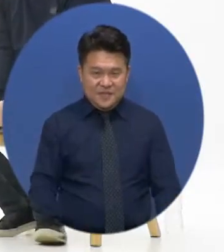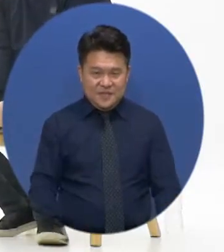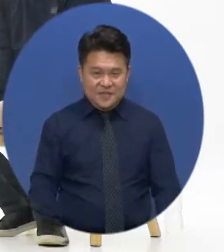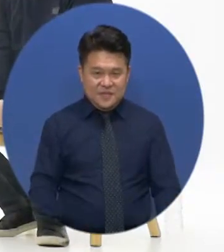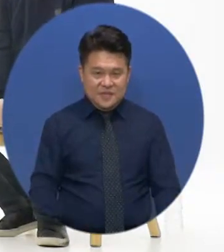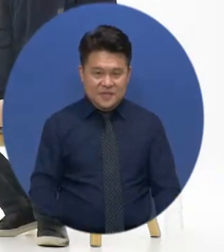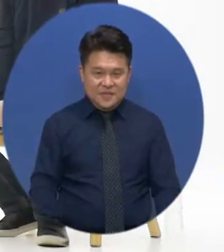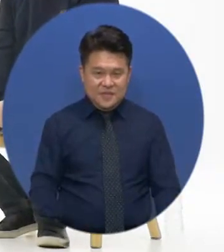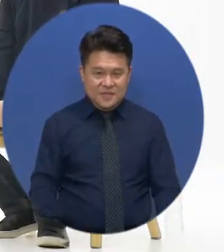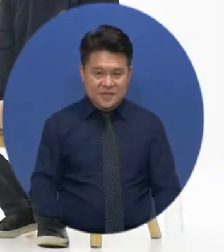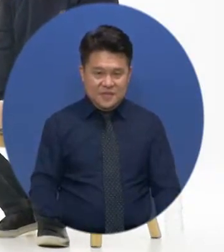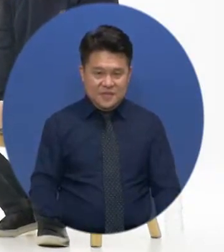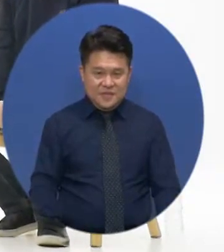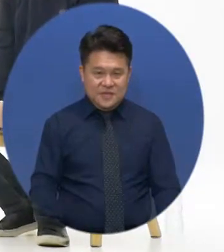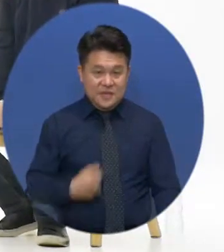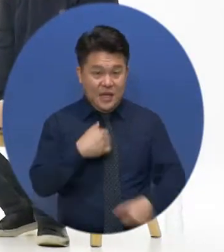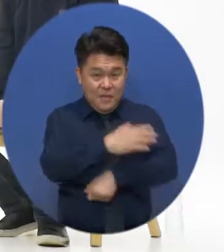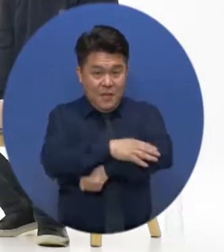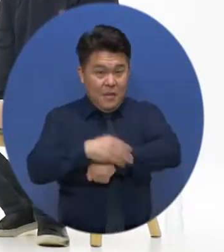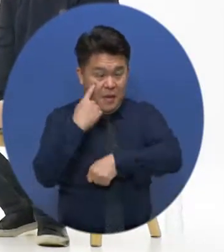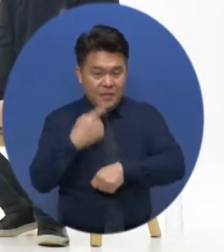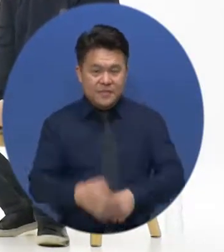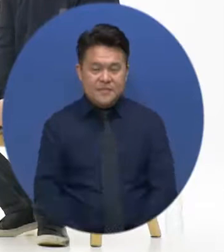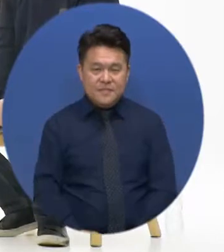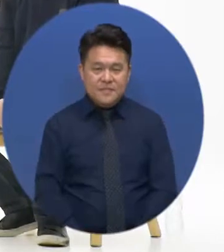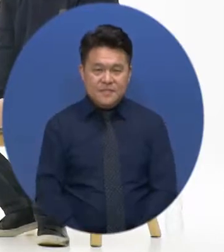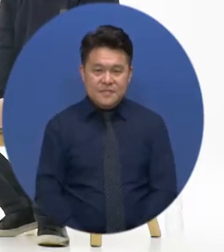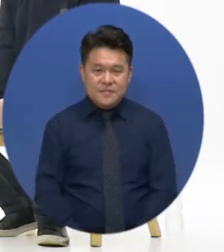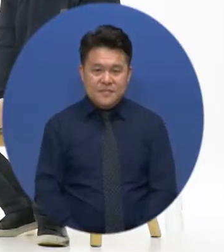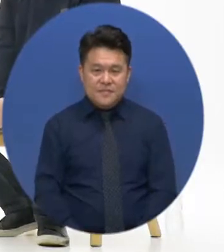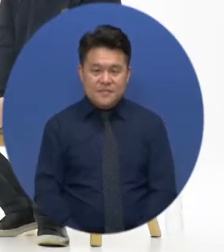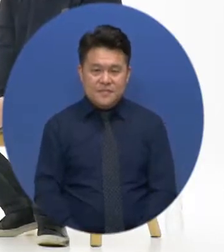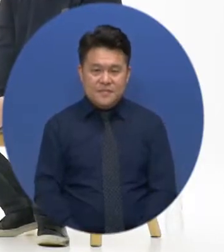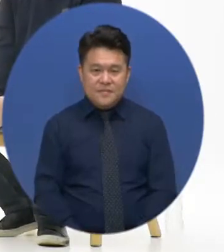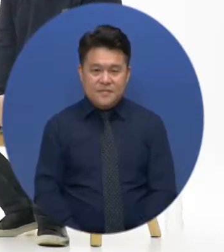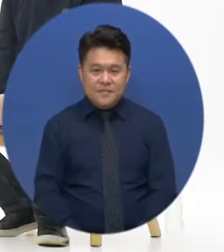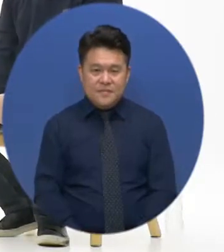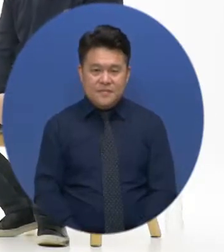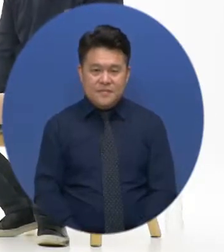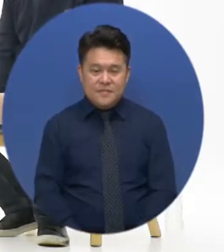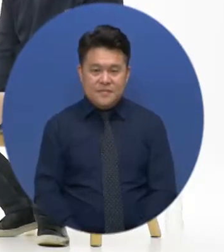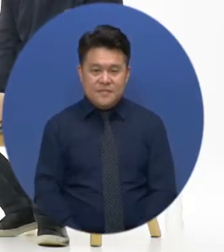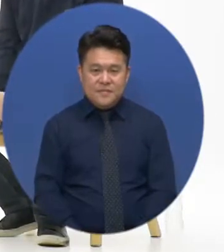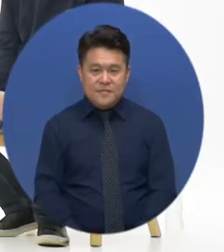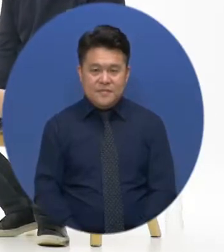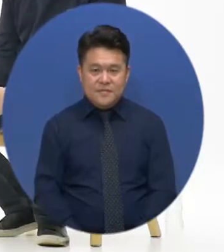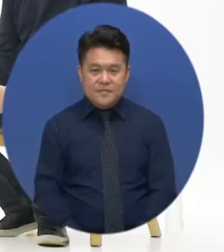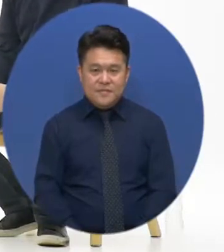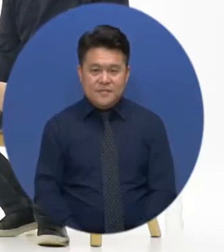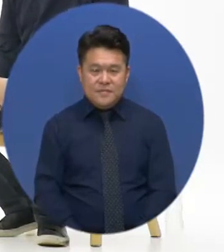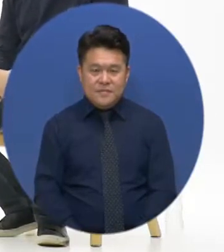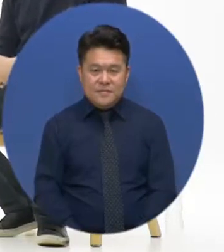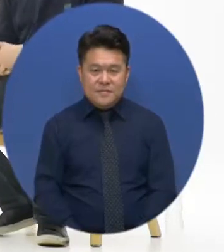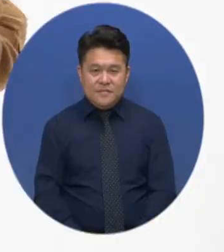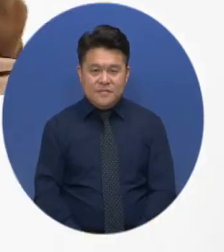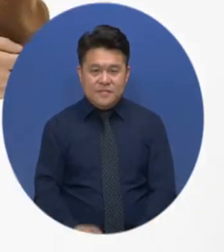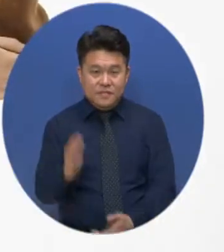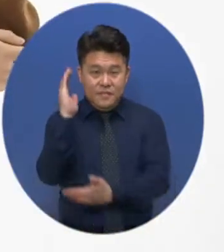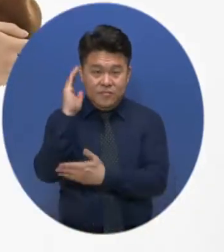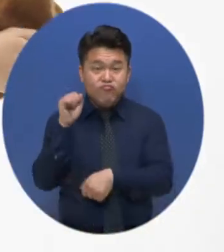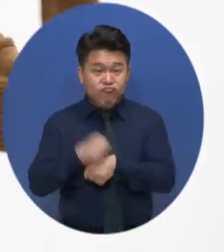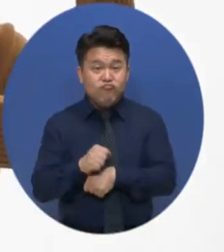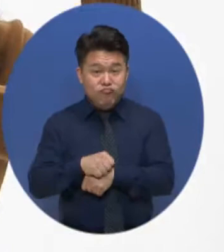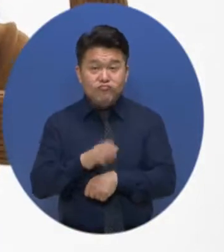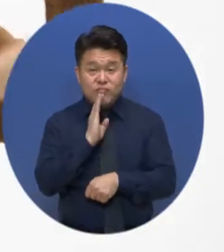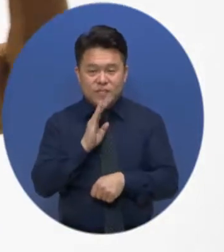만져 네, 만져 주세요. 네, 팔 팔. 이렇게. 아, 이렇게. 네. 아, 니은. 네, 정확해요.